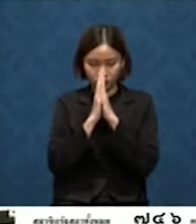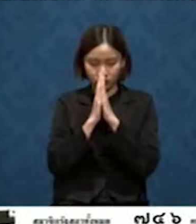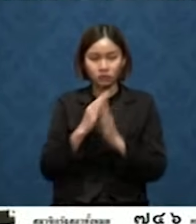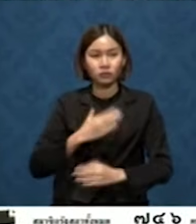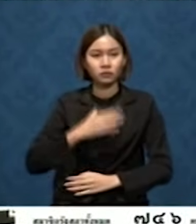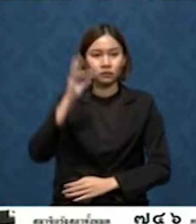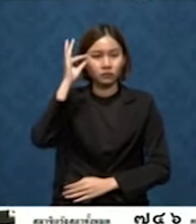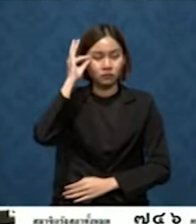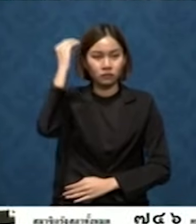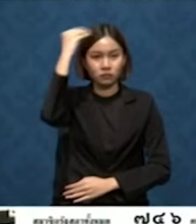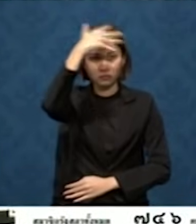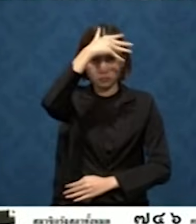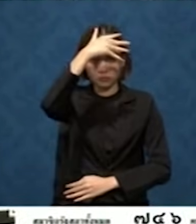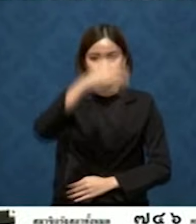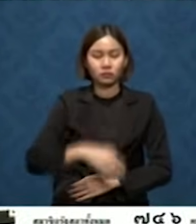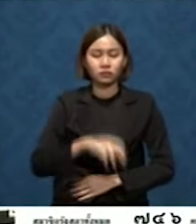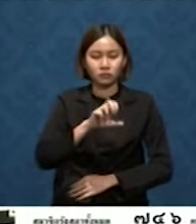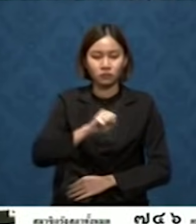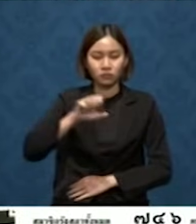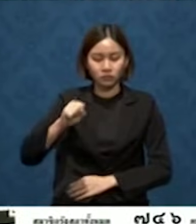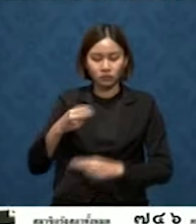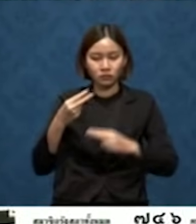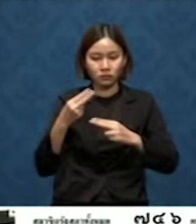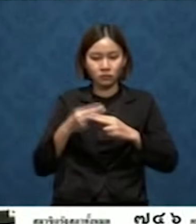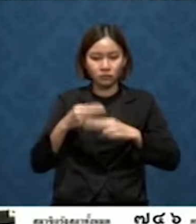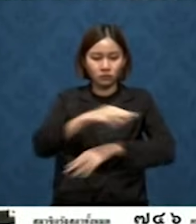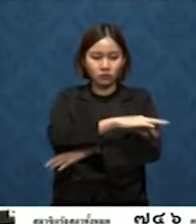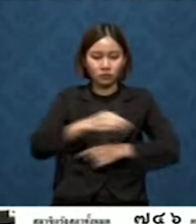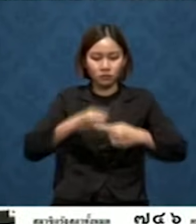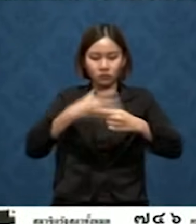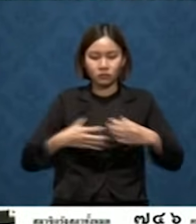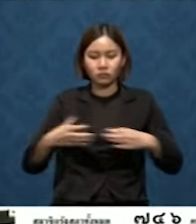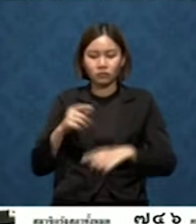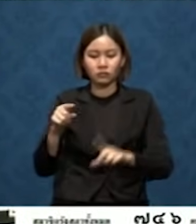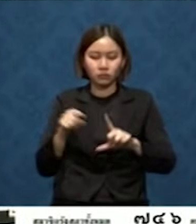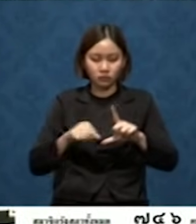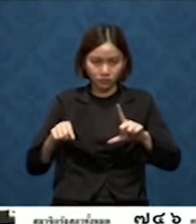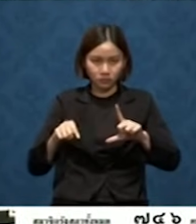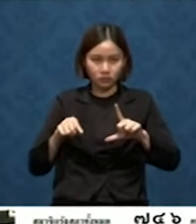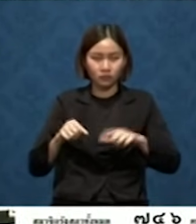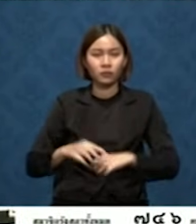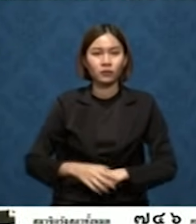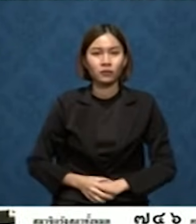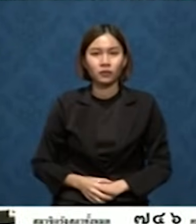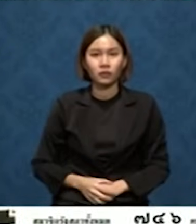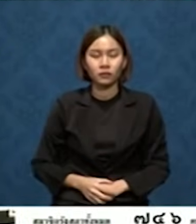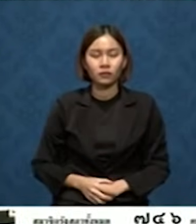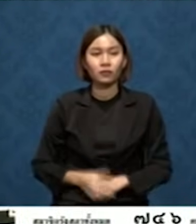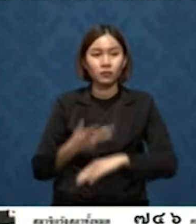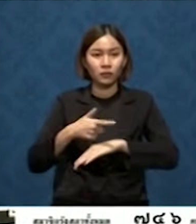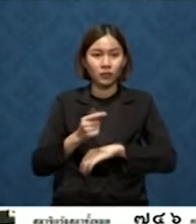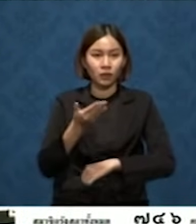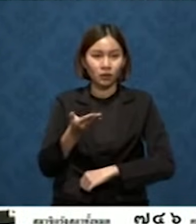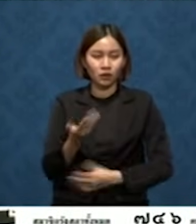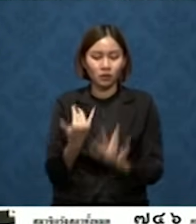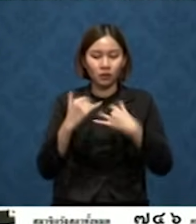กระผมพลิปวัชรสินผู้แทนราษฎรแต่บัญชีรายชื่อจากพรรคก้าวไกลในฐานะสมาชิกรัฐสภาท่านประธานครับผม